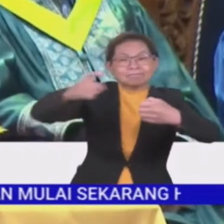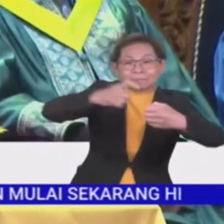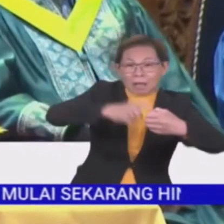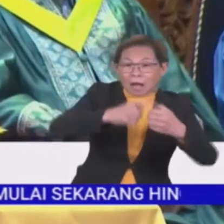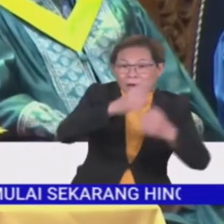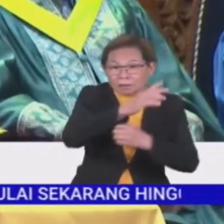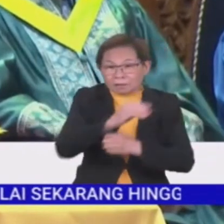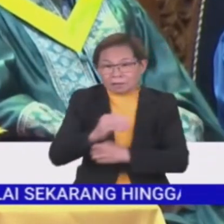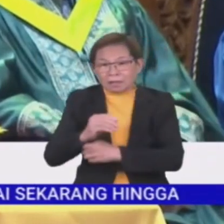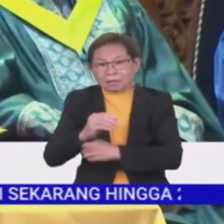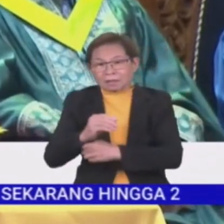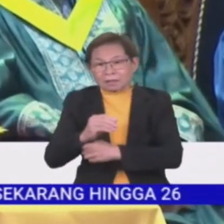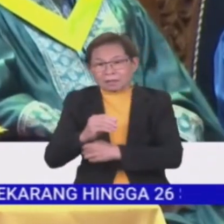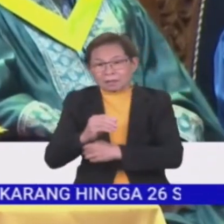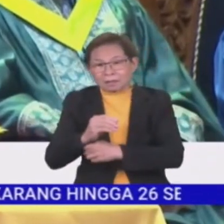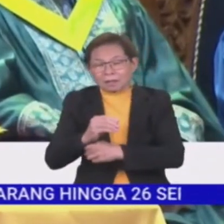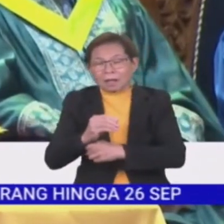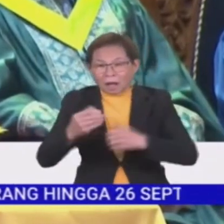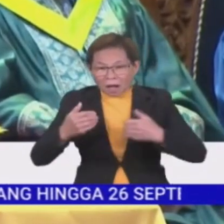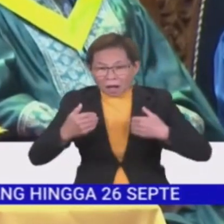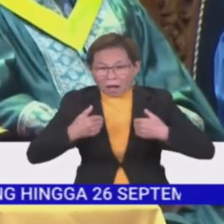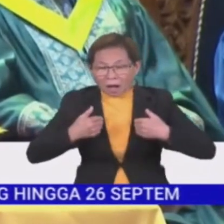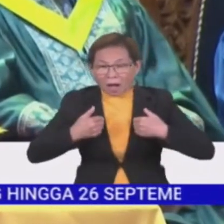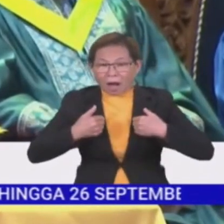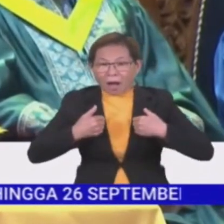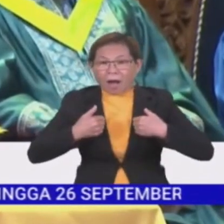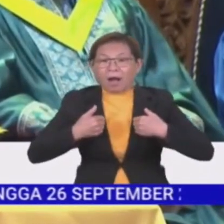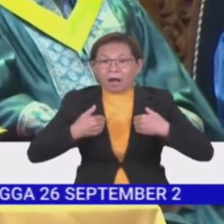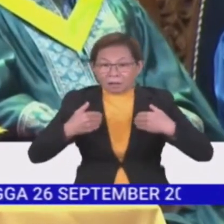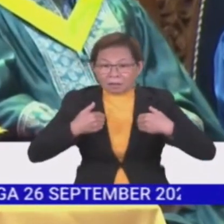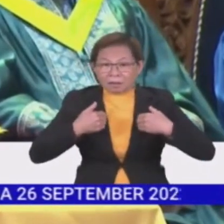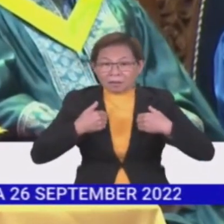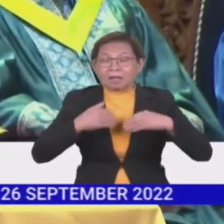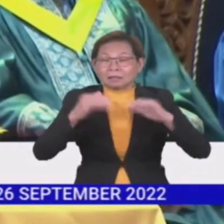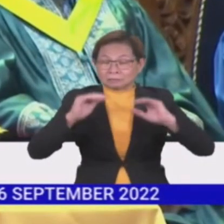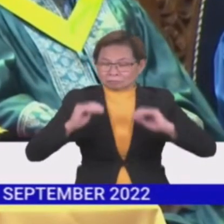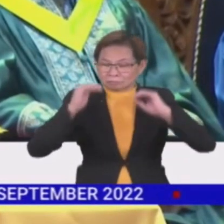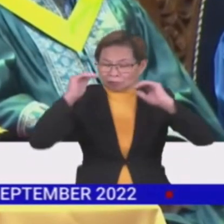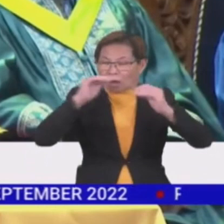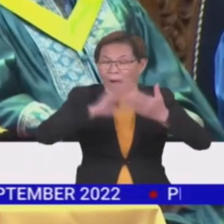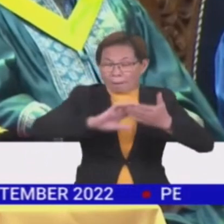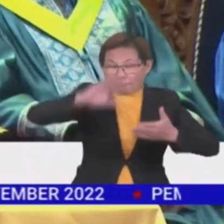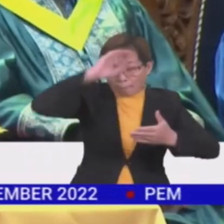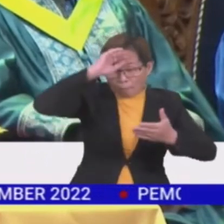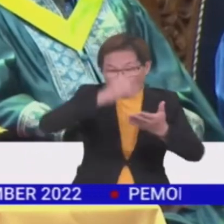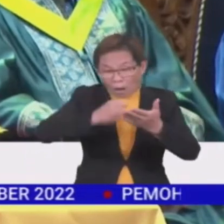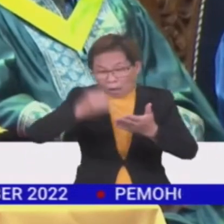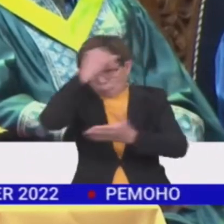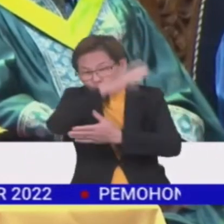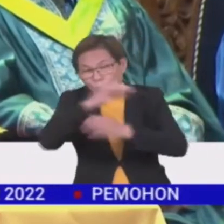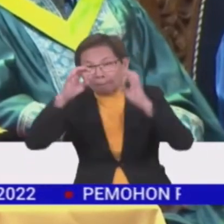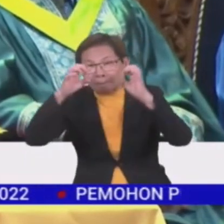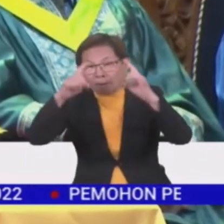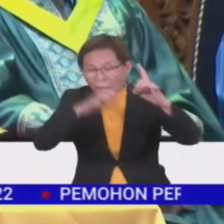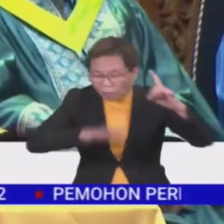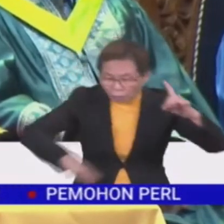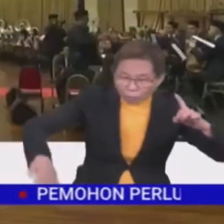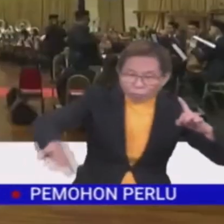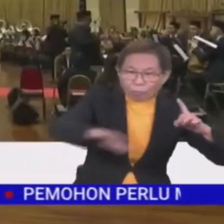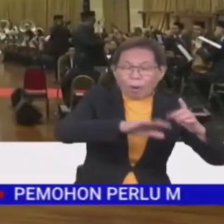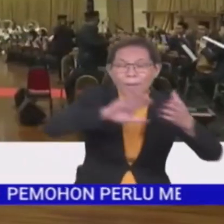dan dibatasi dengan tahap penguasaan ilmu dan pendidikan dalam kalangan